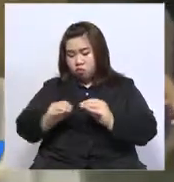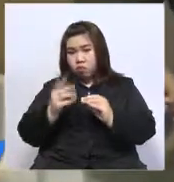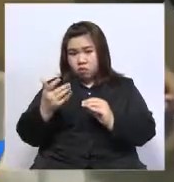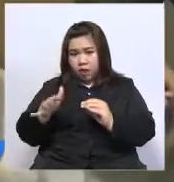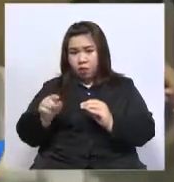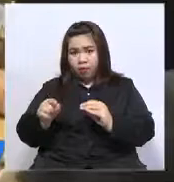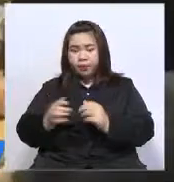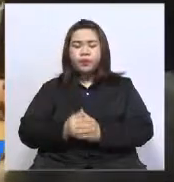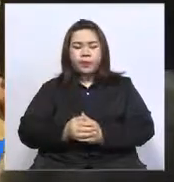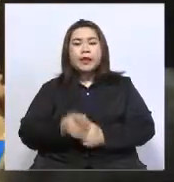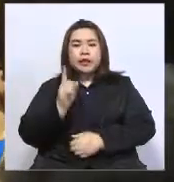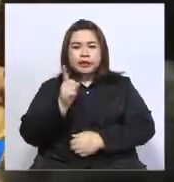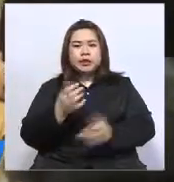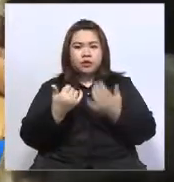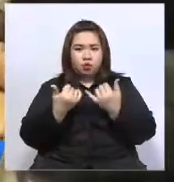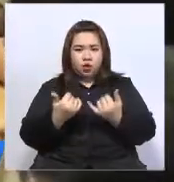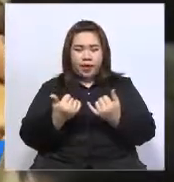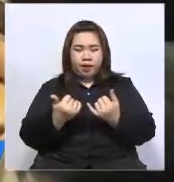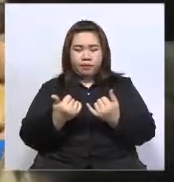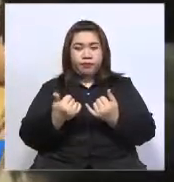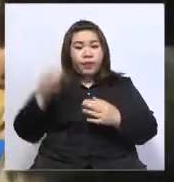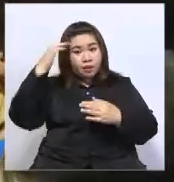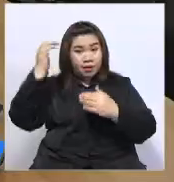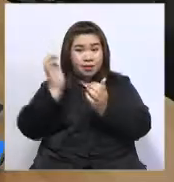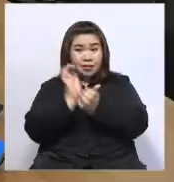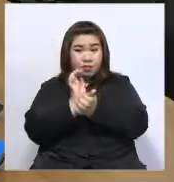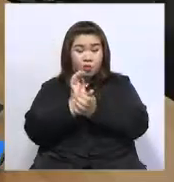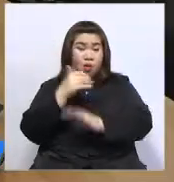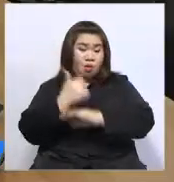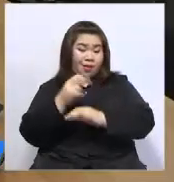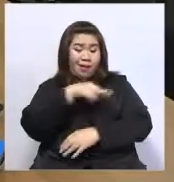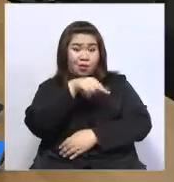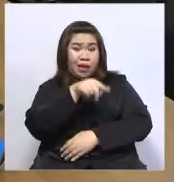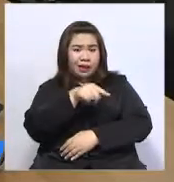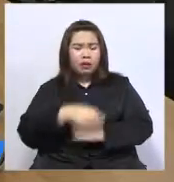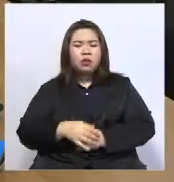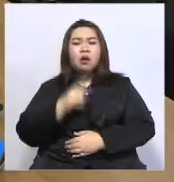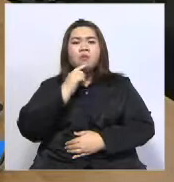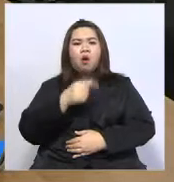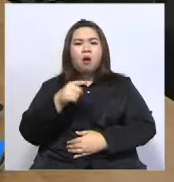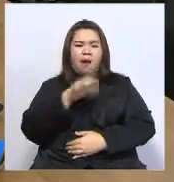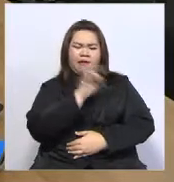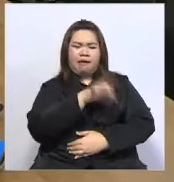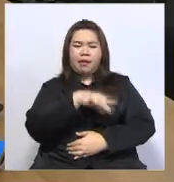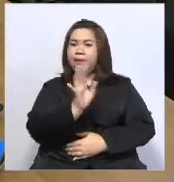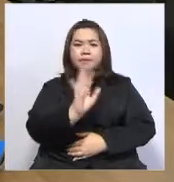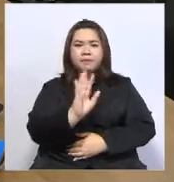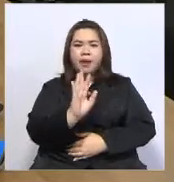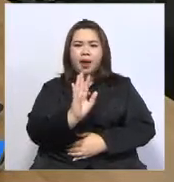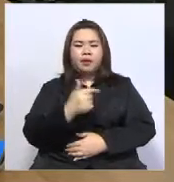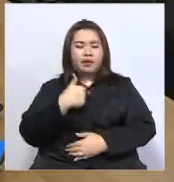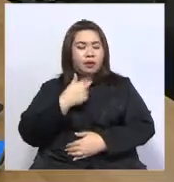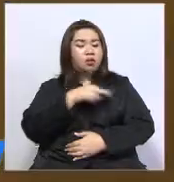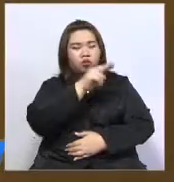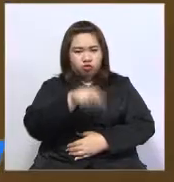โดยหลักในวันนี้นะครับทางพลตำรวจเอกเดชณรงค์ก็บอกว่าไม่ได้มาแกล้งใครนะครับแต่ว่าเรามา